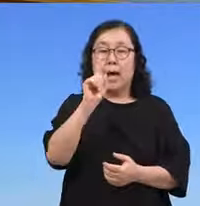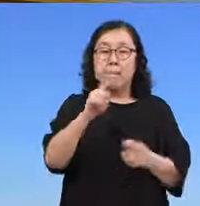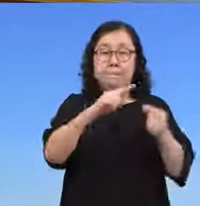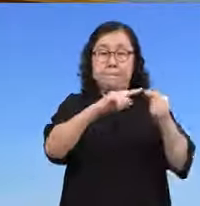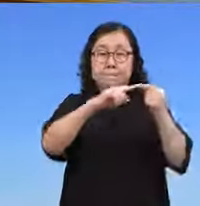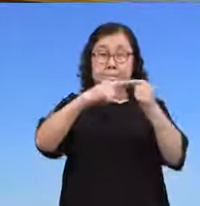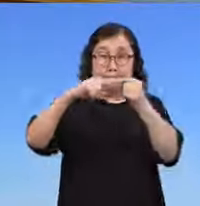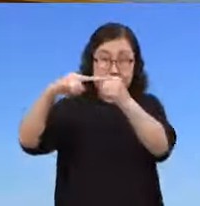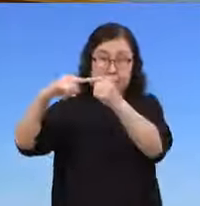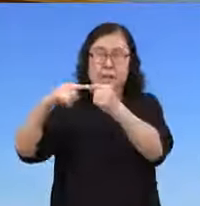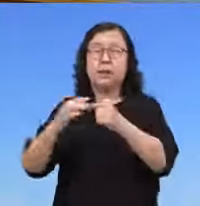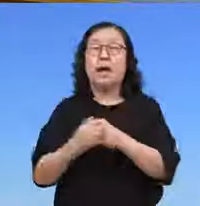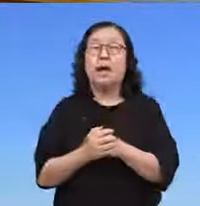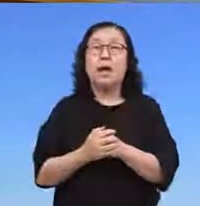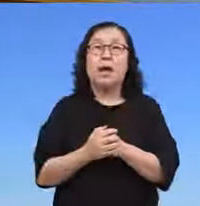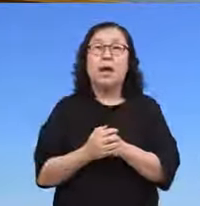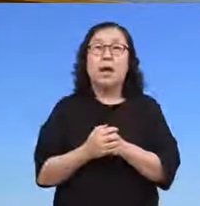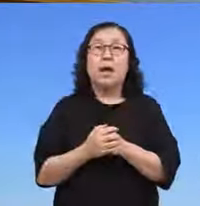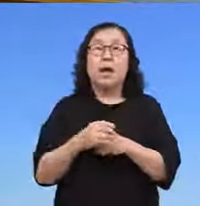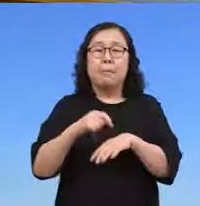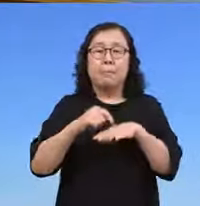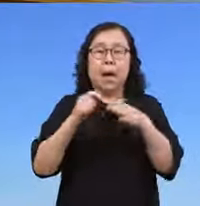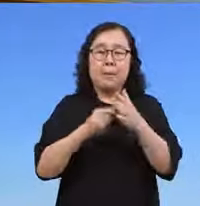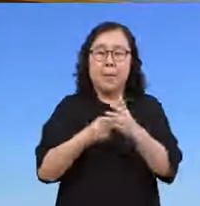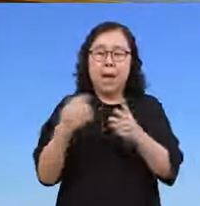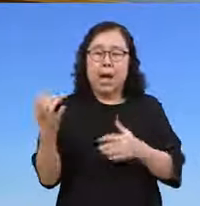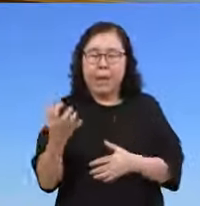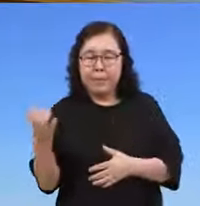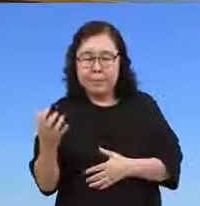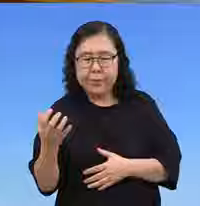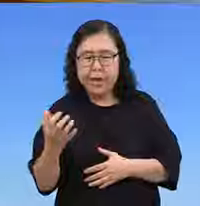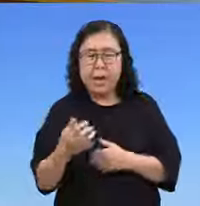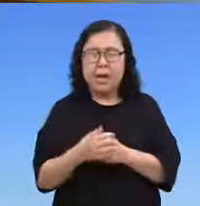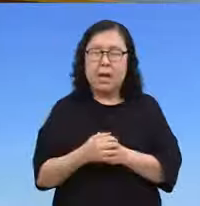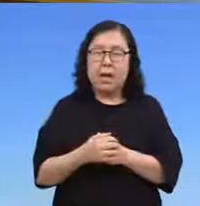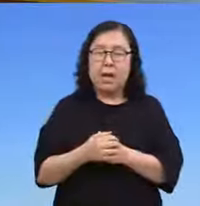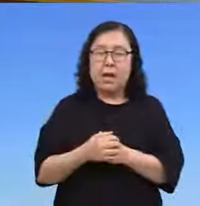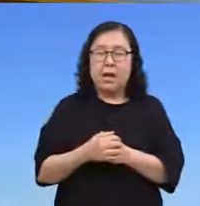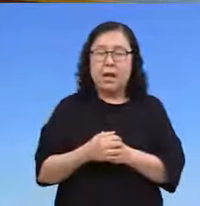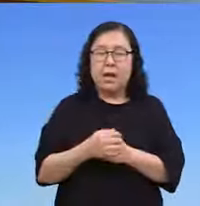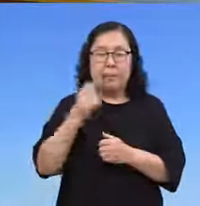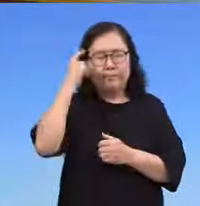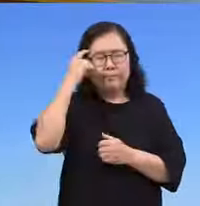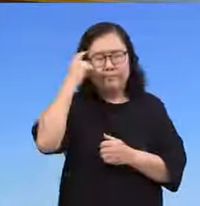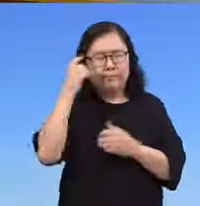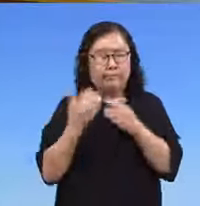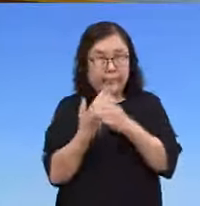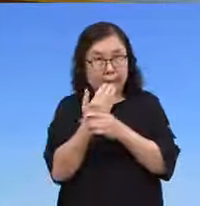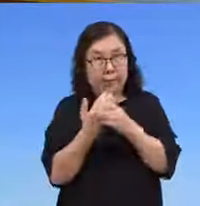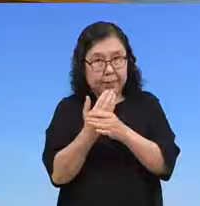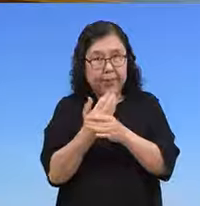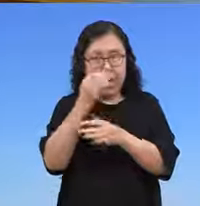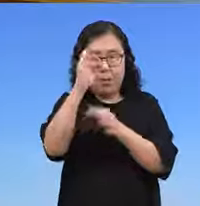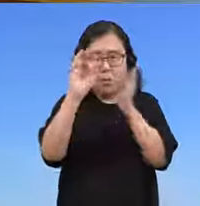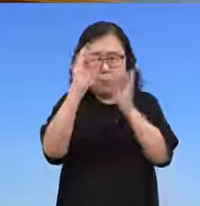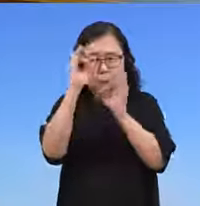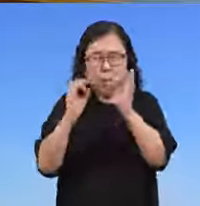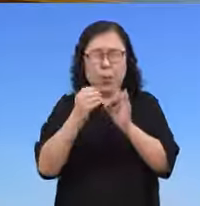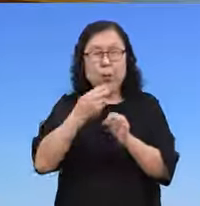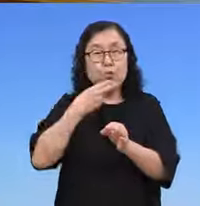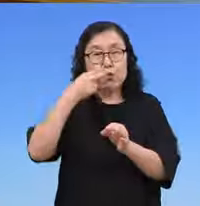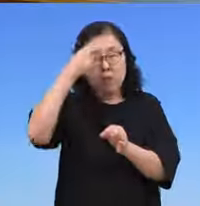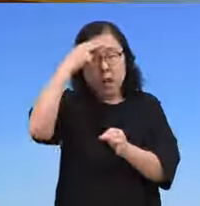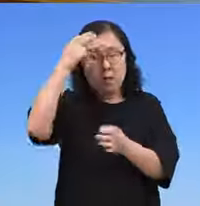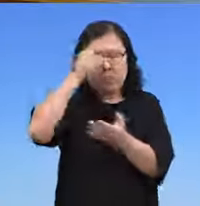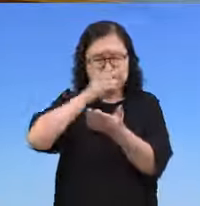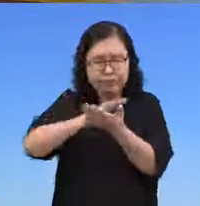저는 이 한마디가요 너무너무 가슴 아프게 제 마음의 울림으로 외침으로 자꾸 되뇌어지는 겁니다. 포도주가